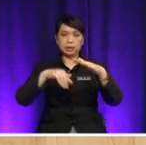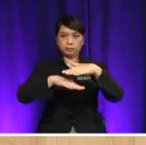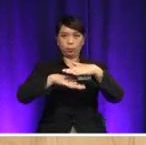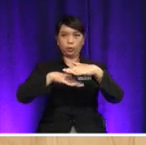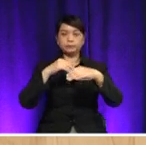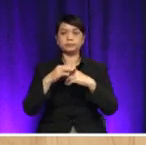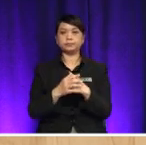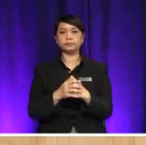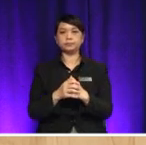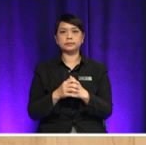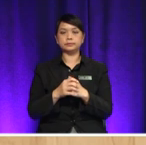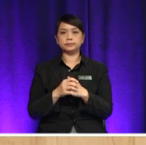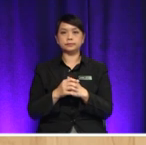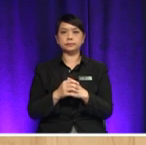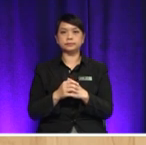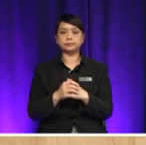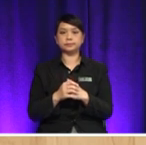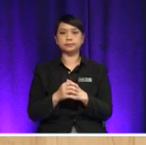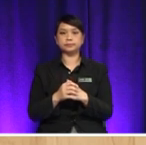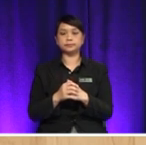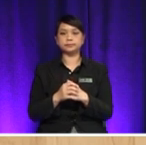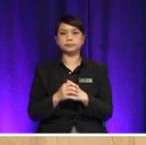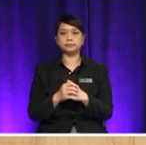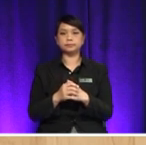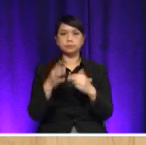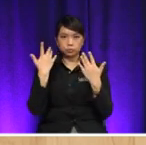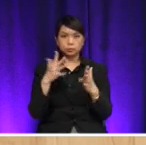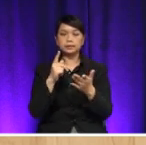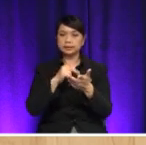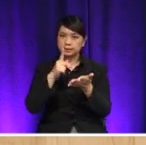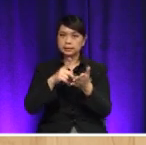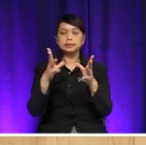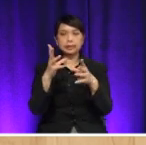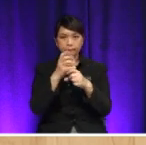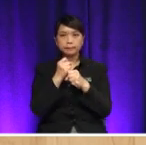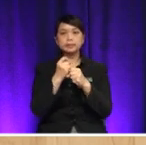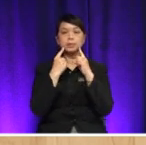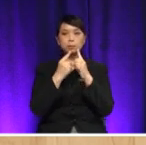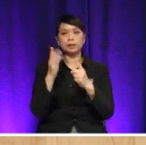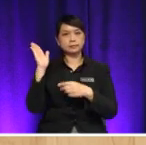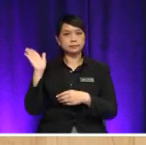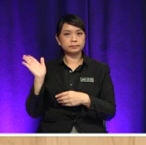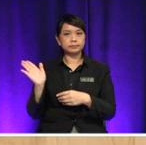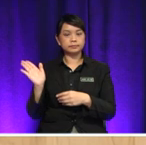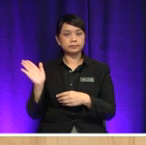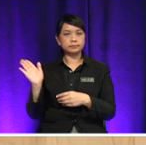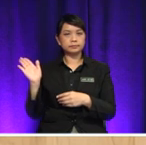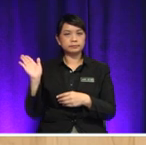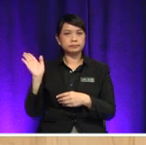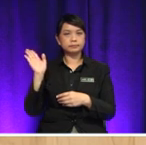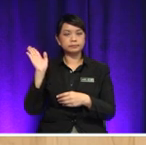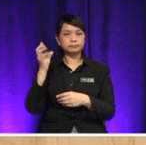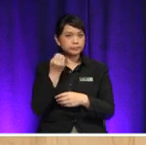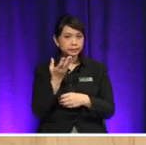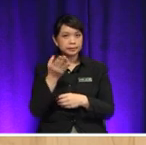yang sebelumnya pada tahun 2019 yaitu 17,2 maka kita akan dapat 4